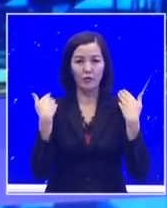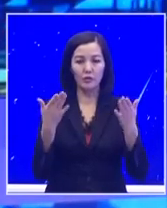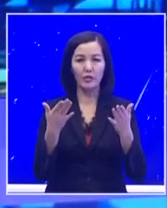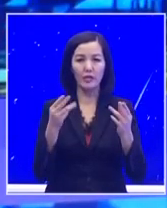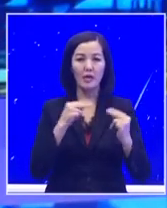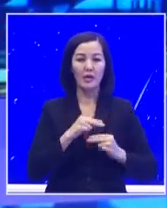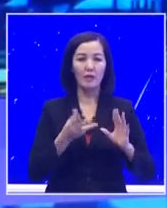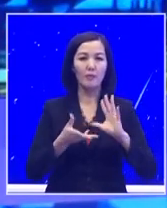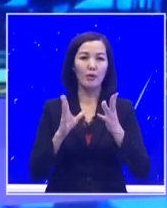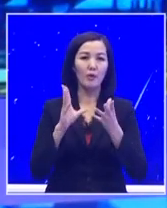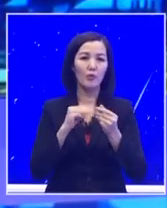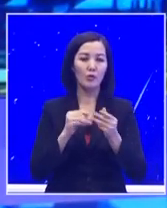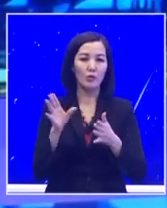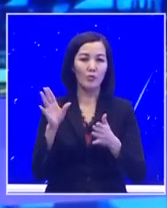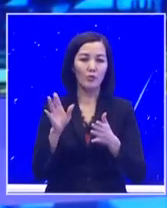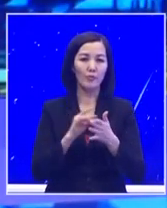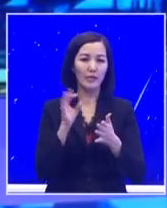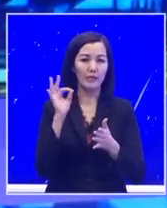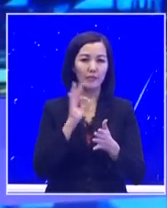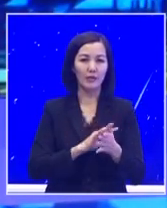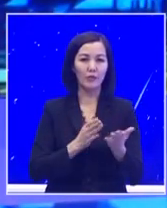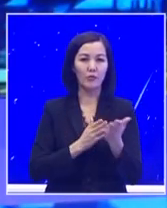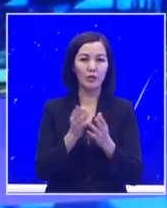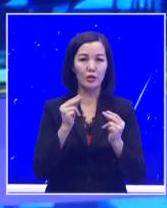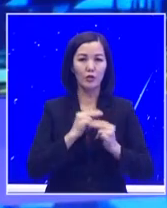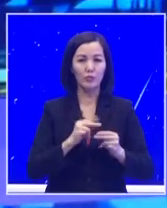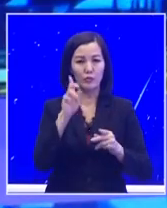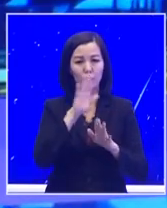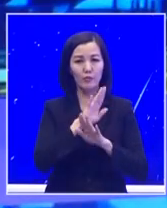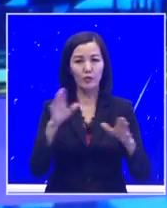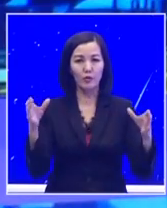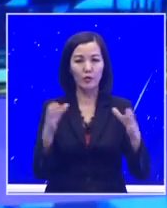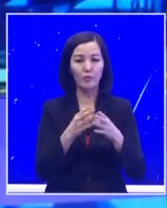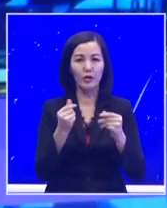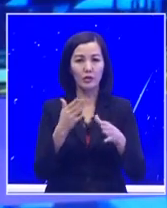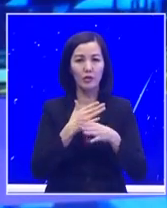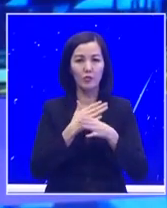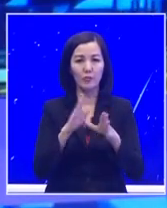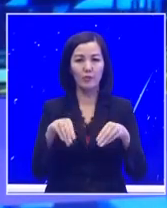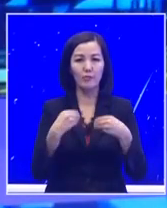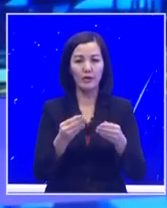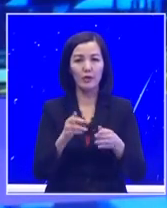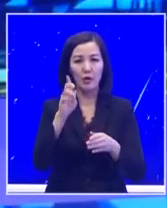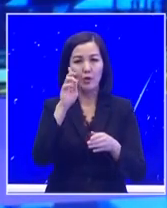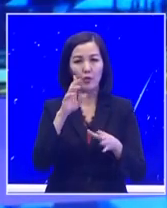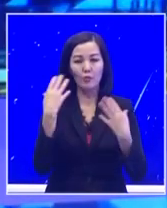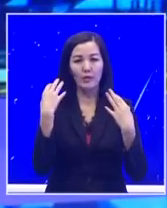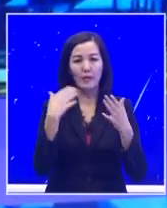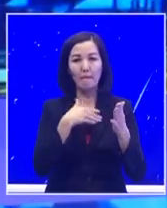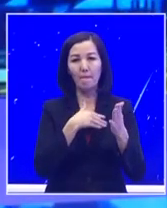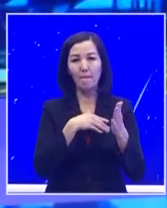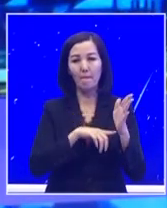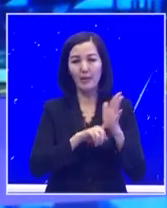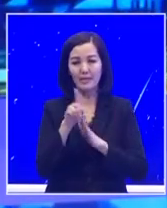есептелмек. Мемлекет тарапынан осы салада жұмыс істейтін үкіметтік емес ұйымдарға қаржылай көмек беріледі. Оған үкіметтен бастап